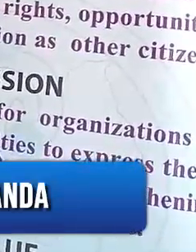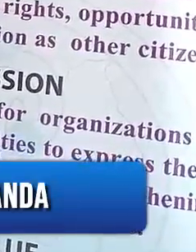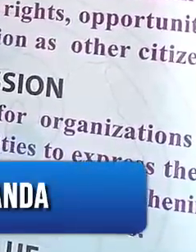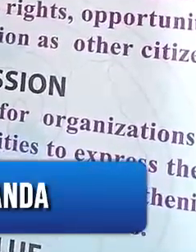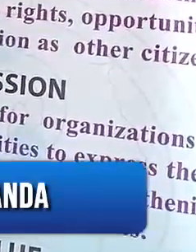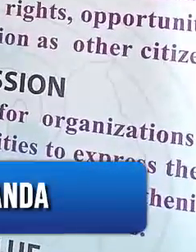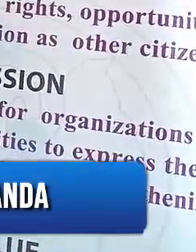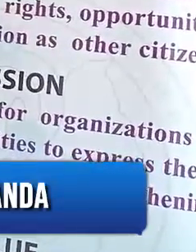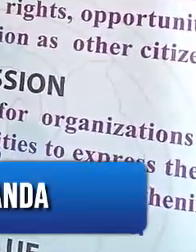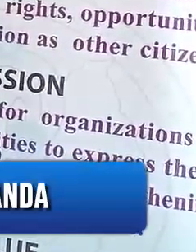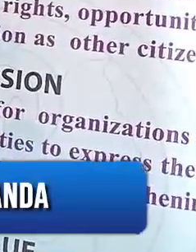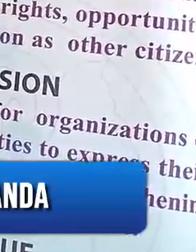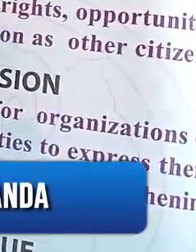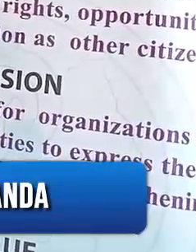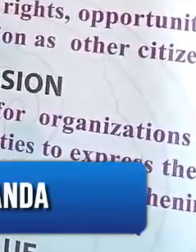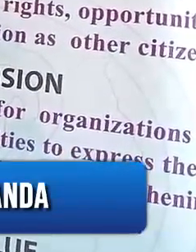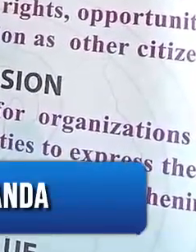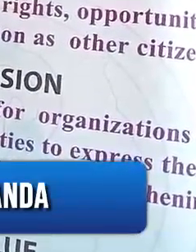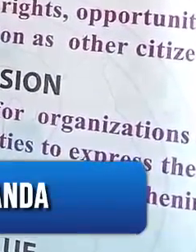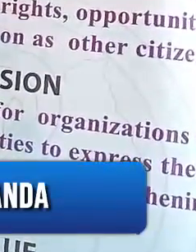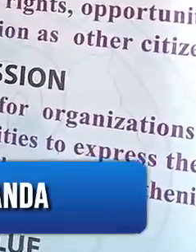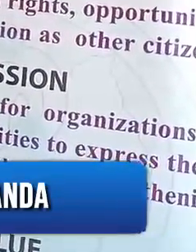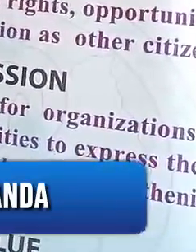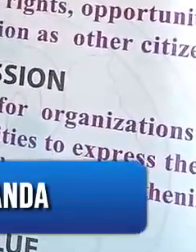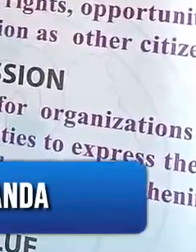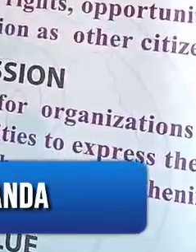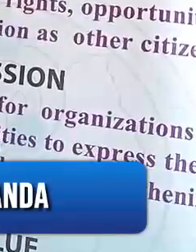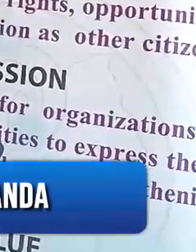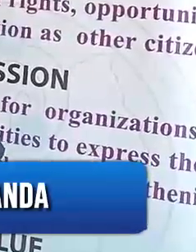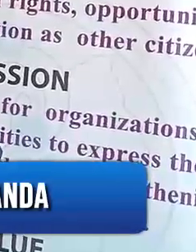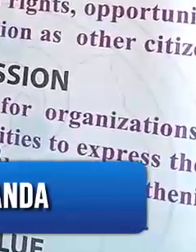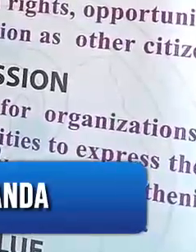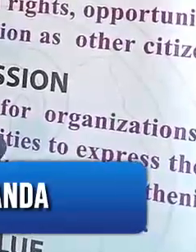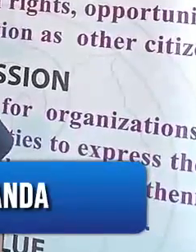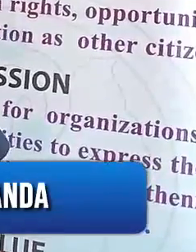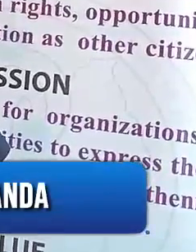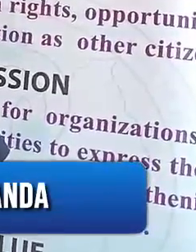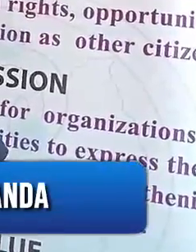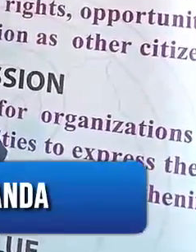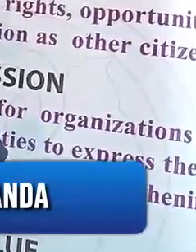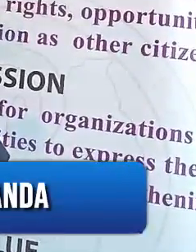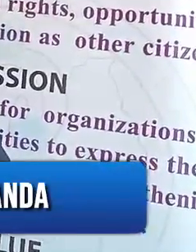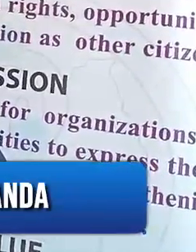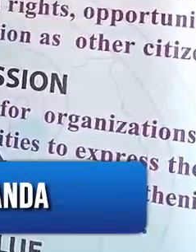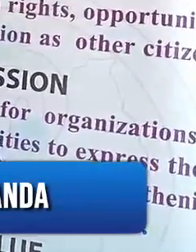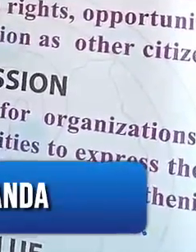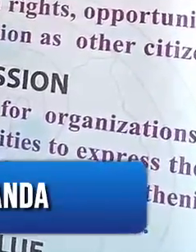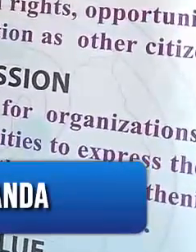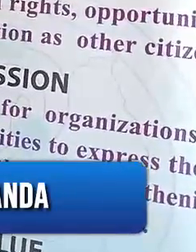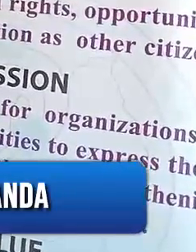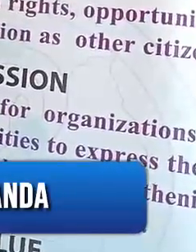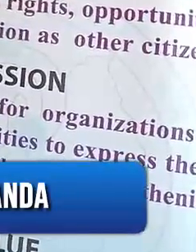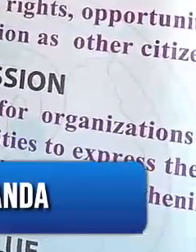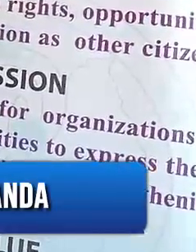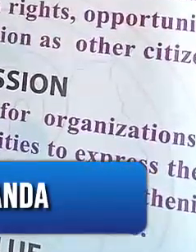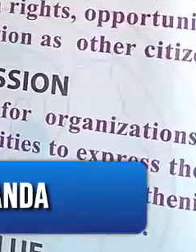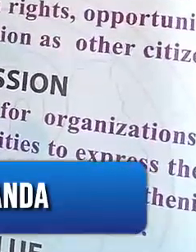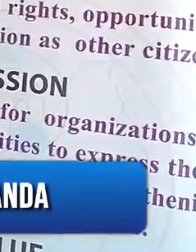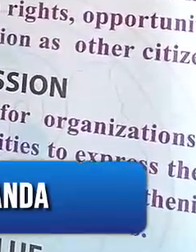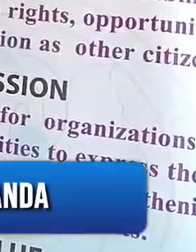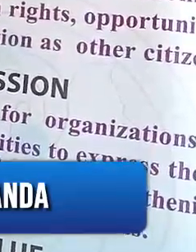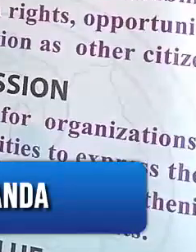rw'icyitegererezo tuba twifuza ko abantu benshi bayagana bakareba iyo tuvuze ishuri ry'uburezi budaheza